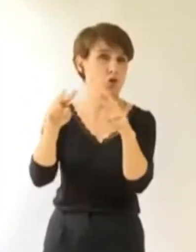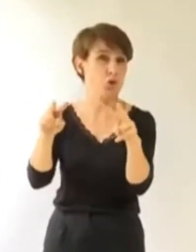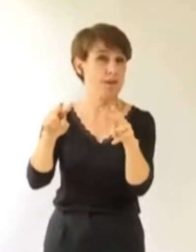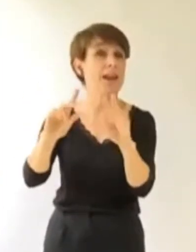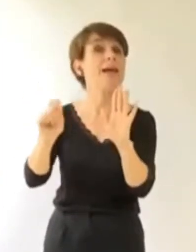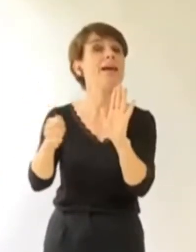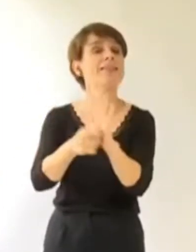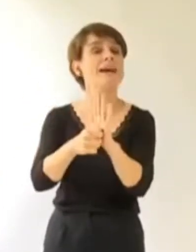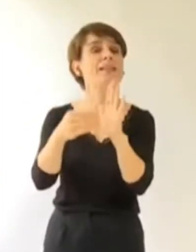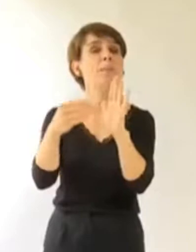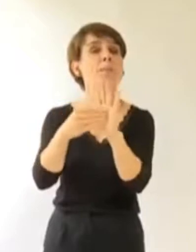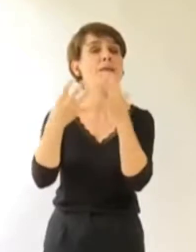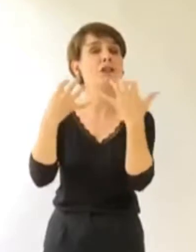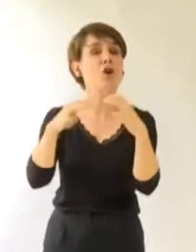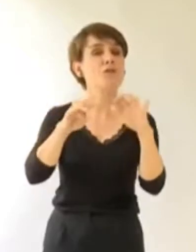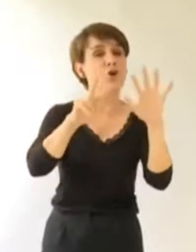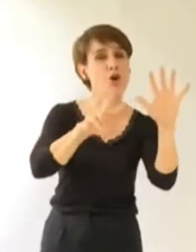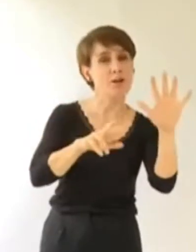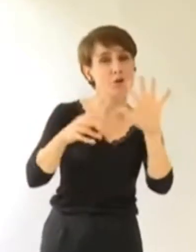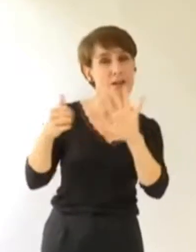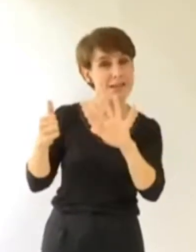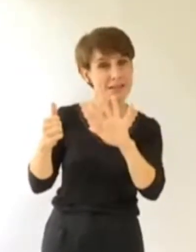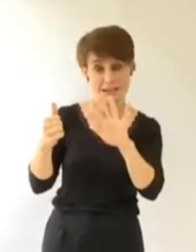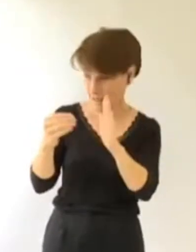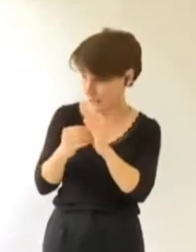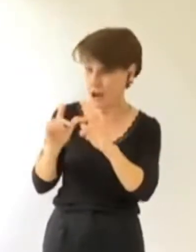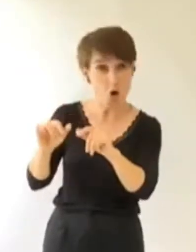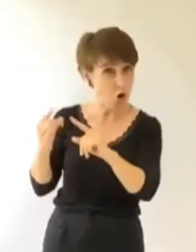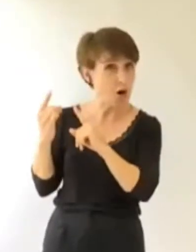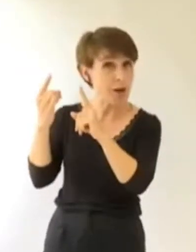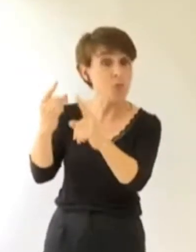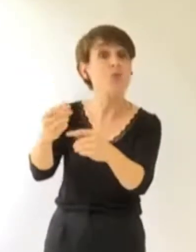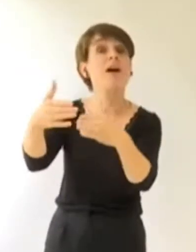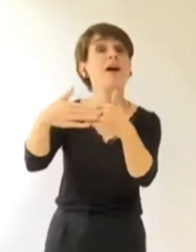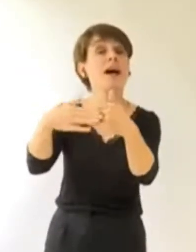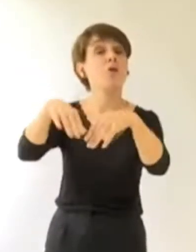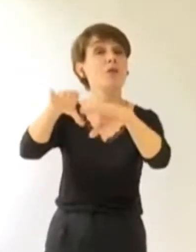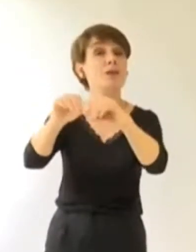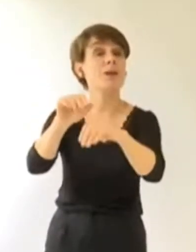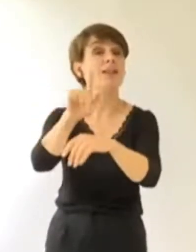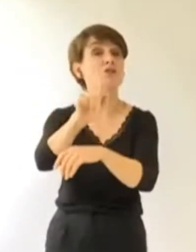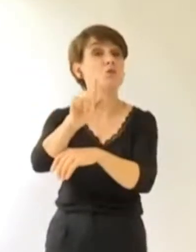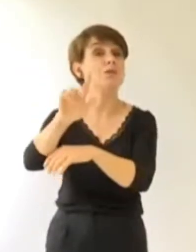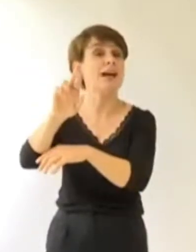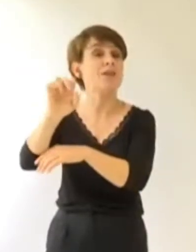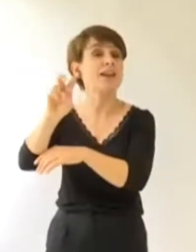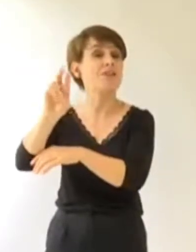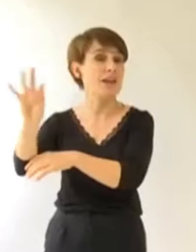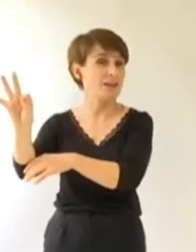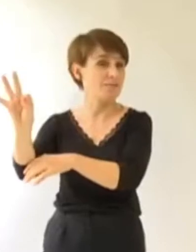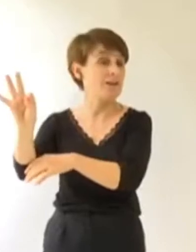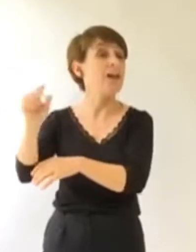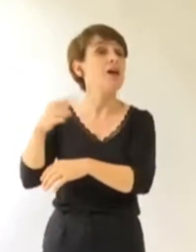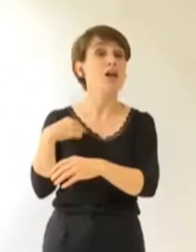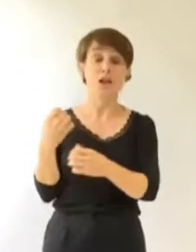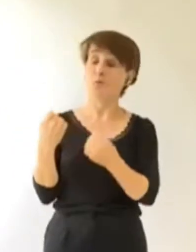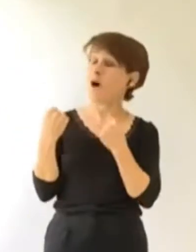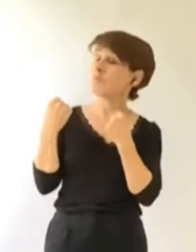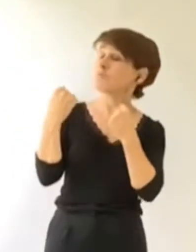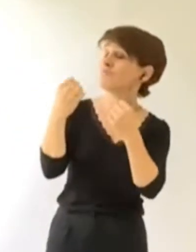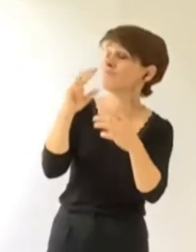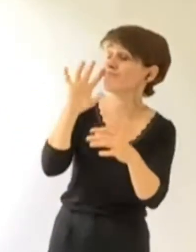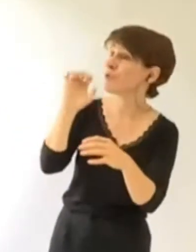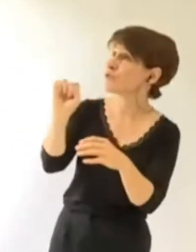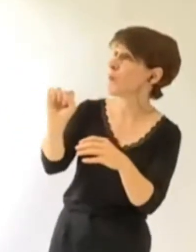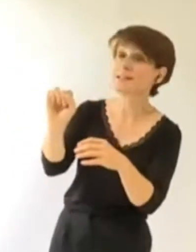de 1986. Il existe toujours. Il est près de la place Gustave-Rivet. Et quand je passe et que je vois des locataires,